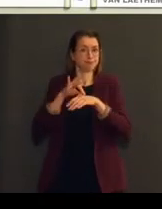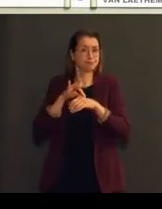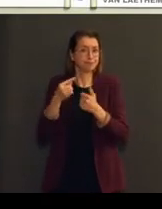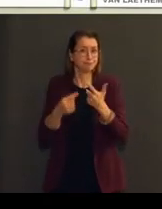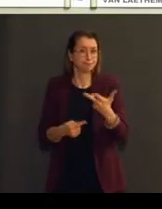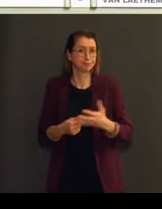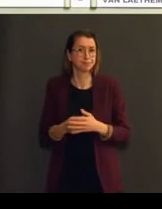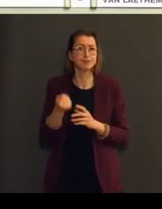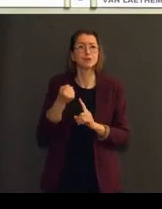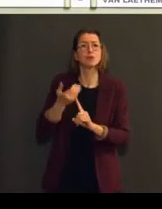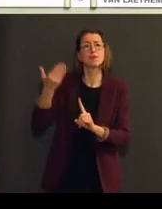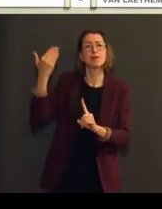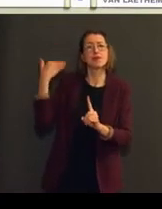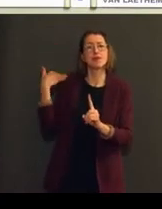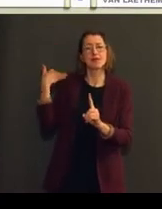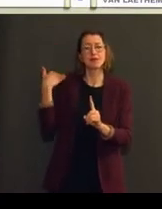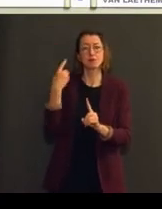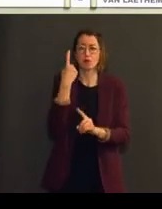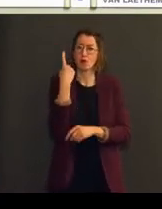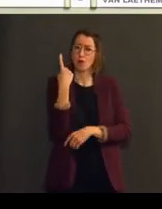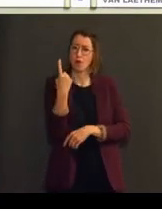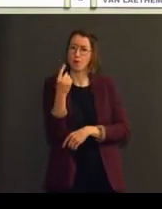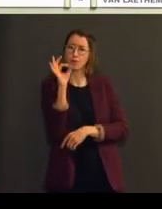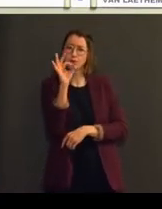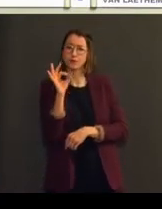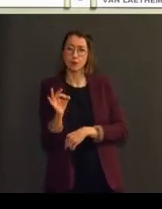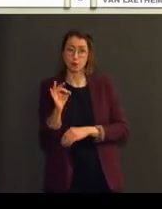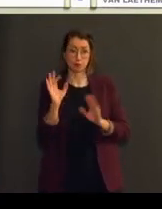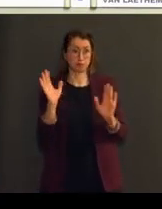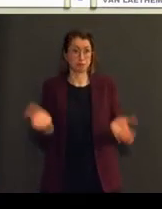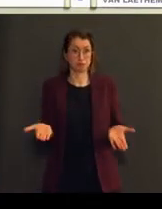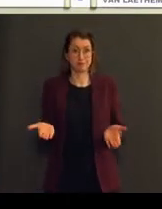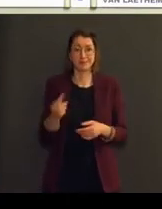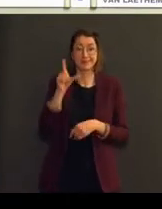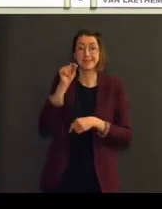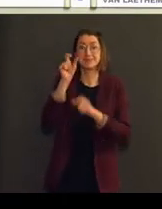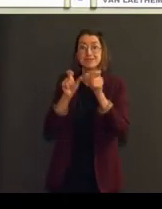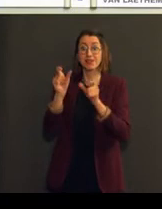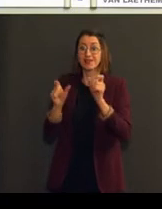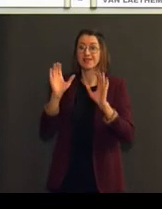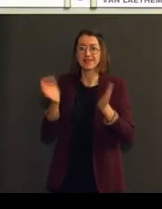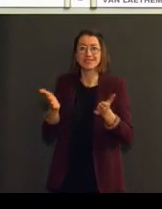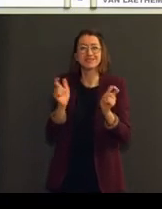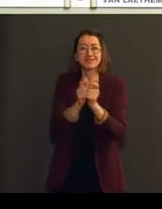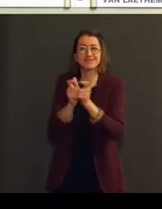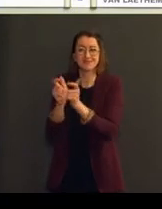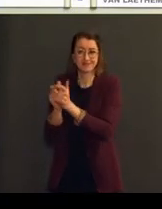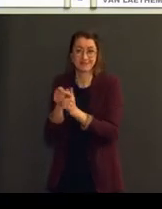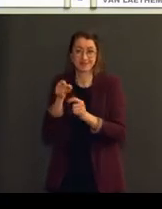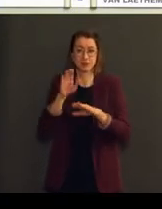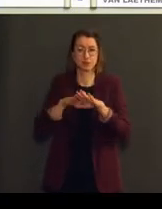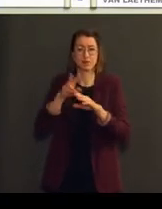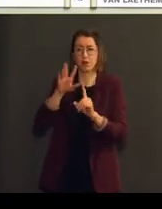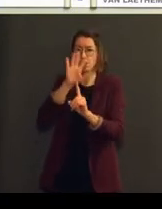en Flandre où on a signalé au moins 10 cas. Il n'y en a pas dans les autres régions du pays. Ça souligne bien l'impact